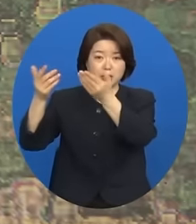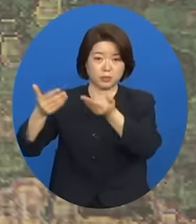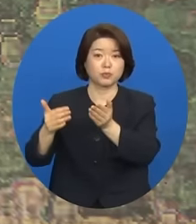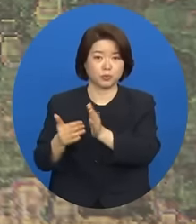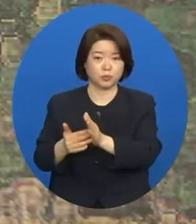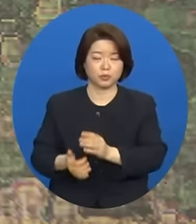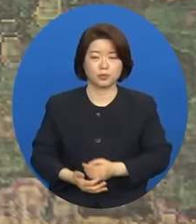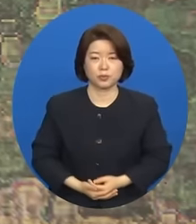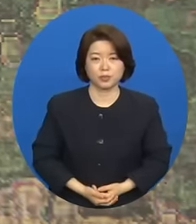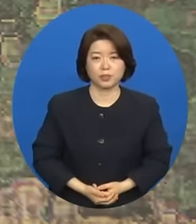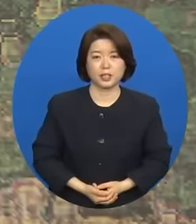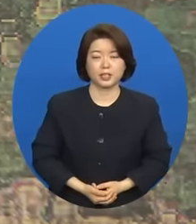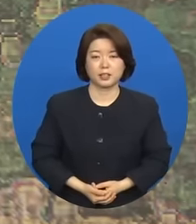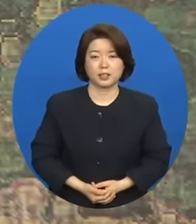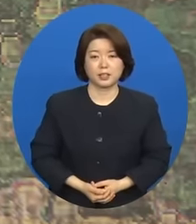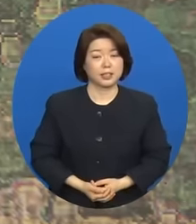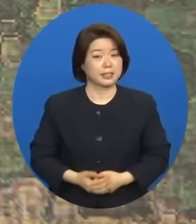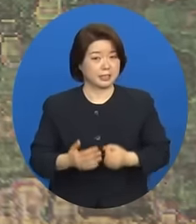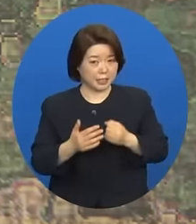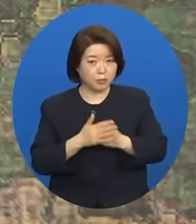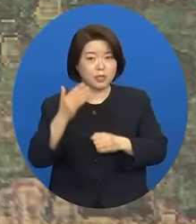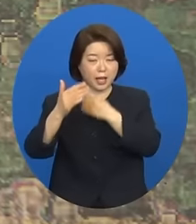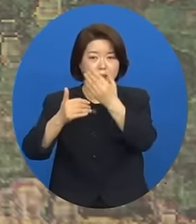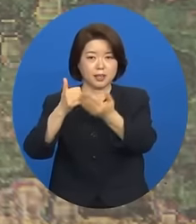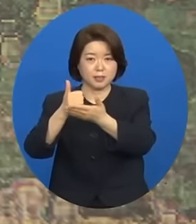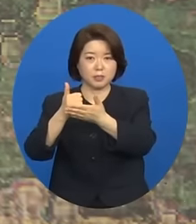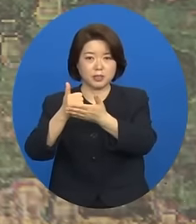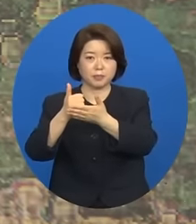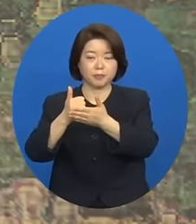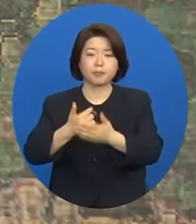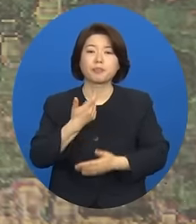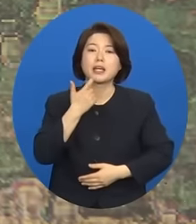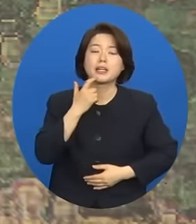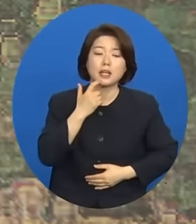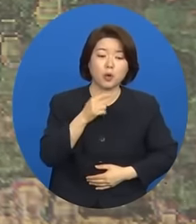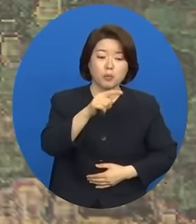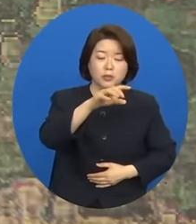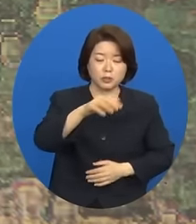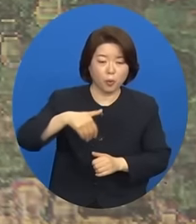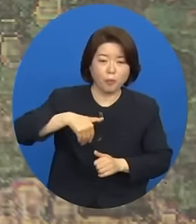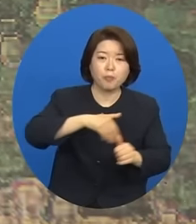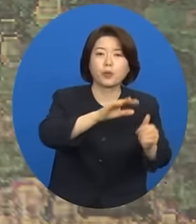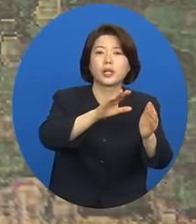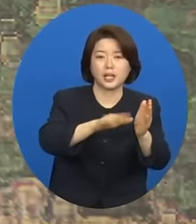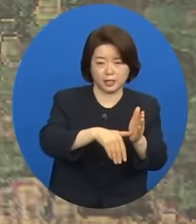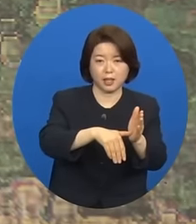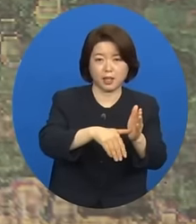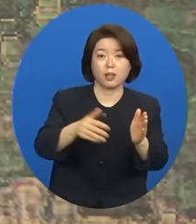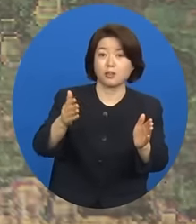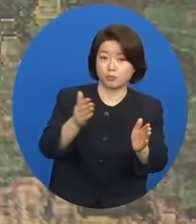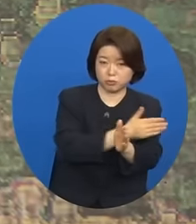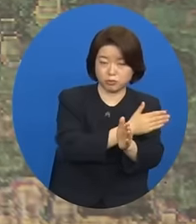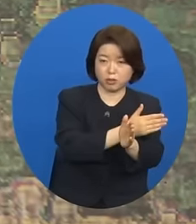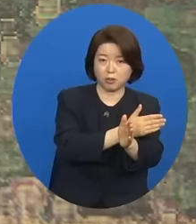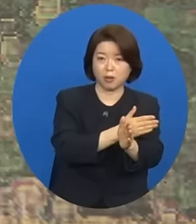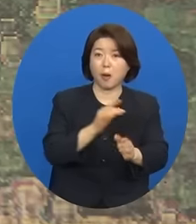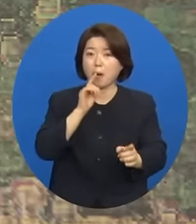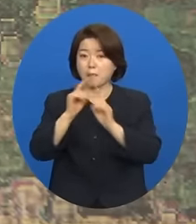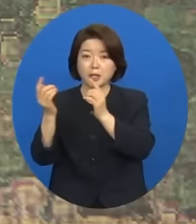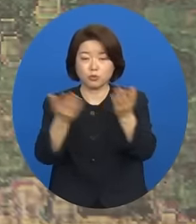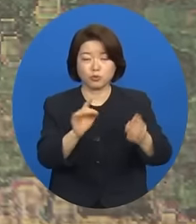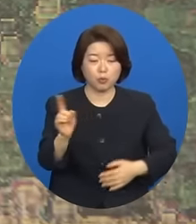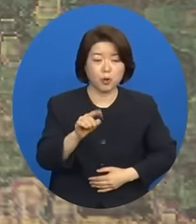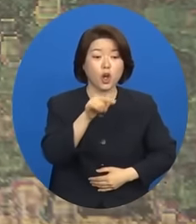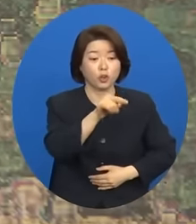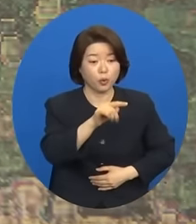거예요. 자, 그래서 하나님은 사실 이 야곱을 바단 아람으로 보내실 때 보낼 때부터 뭐라고 하셨냐면 너는